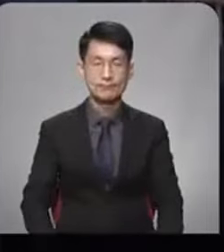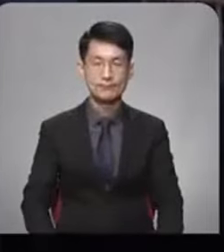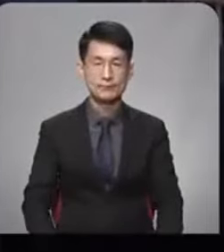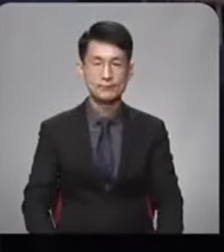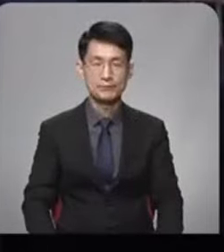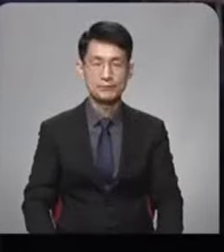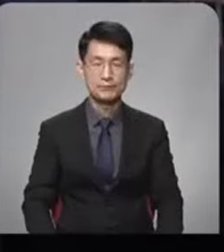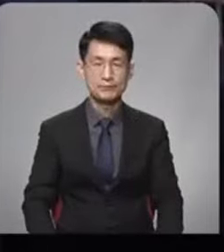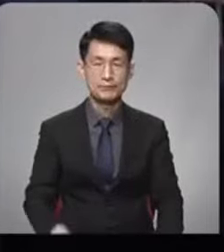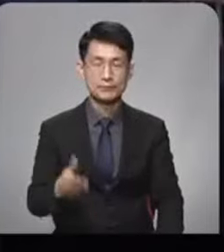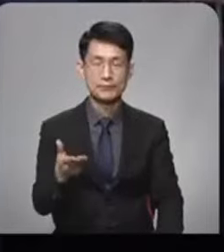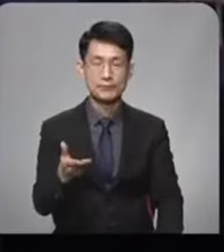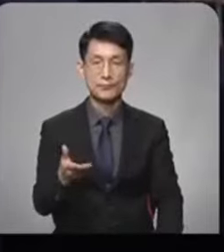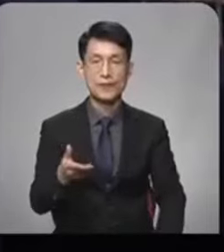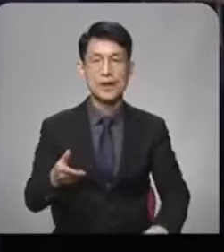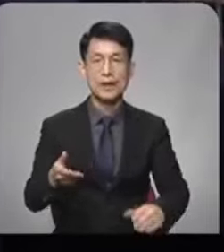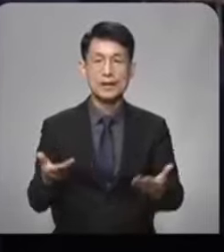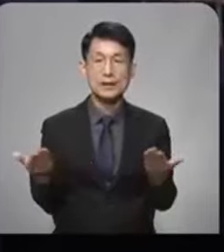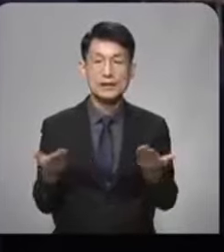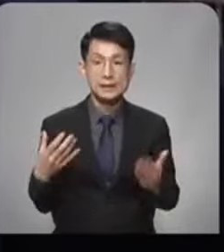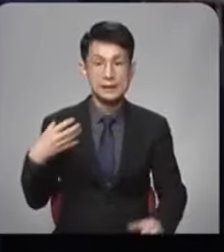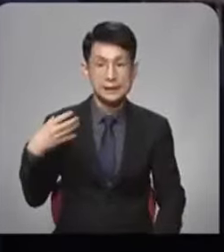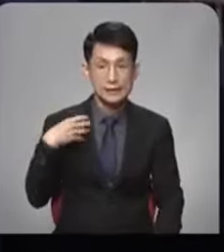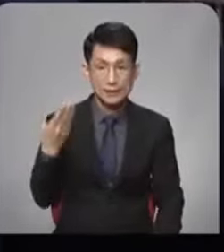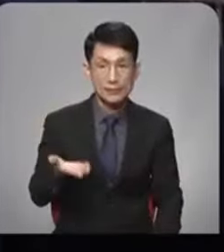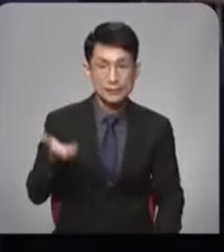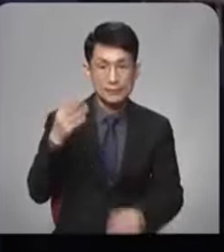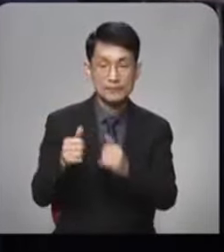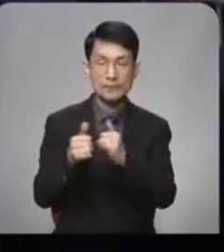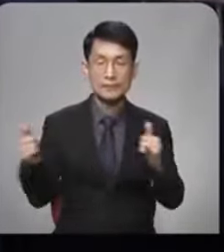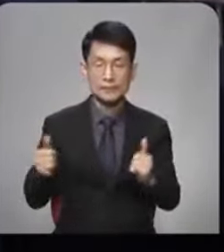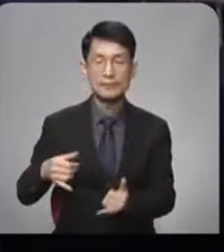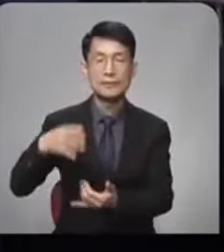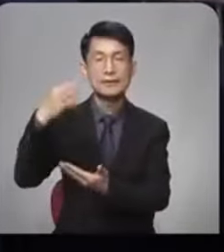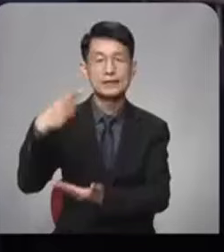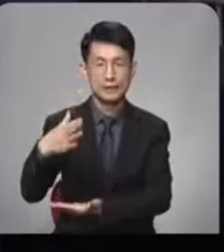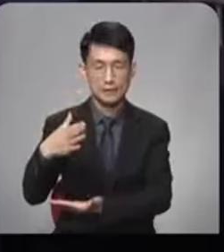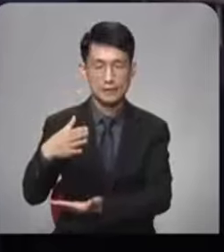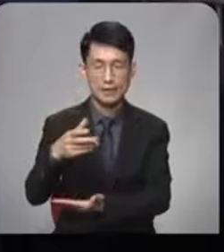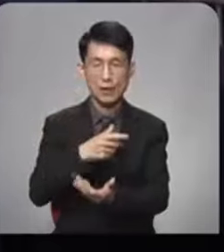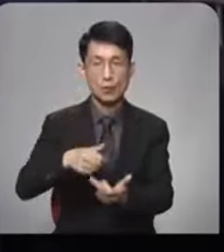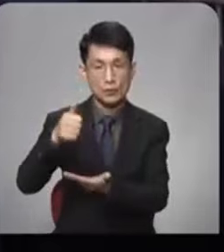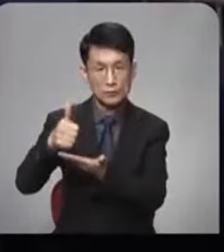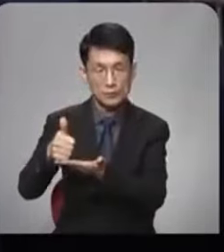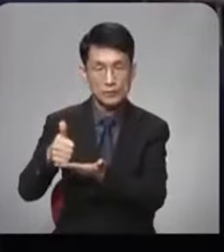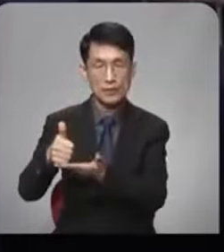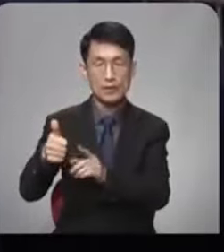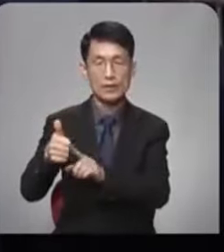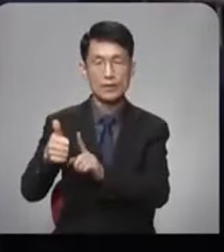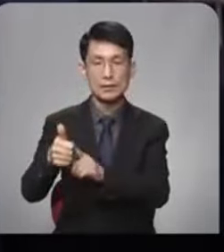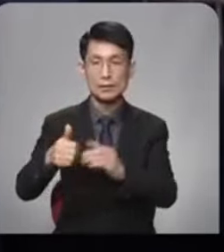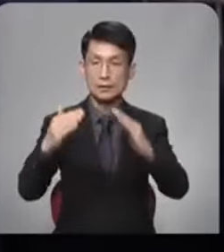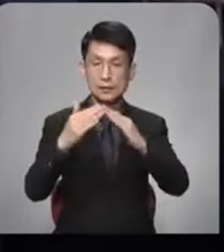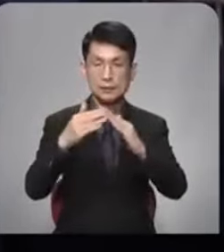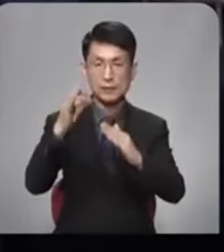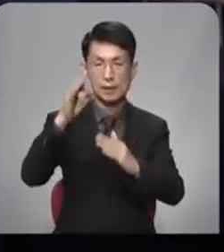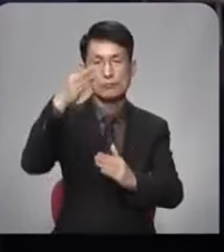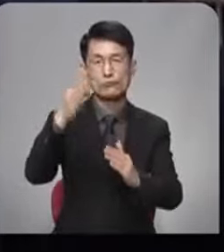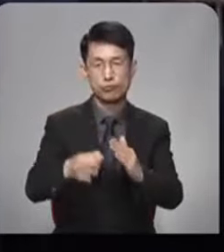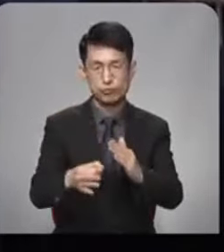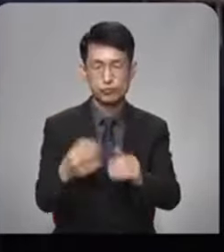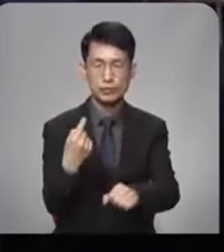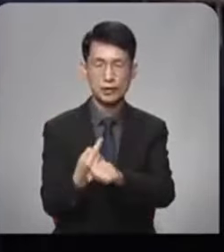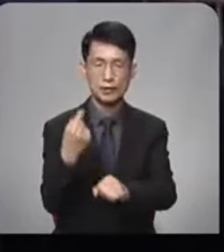고위 공직자들의 재산 변동 내역이 공개됐습니다. 김진태 강원도지사는 소유 부동산 가치 하락 등을 이유로 1년